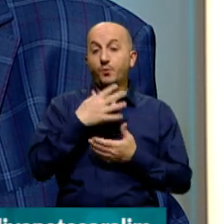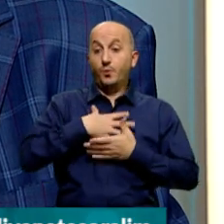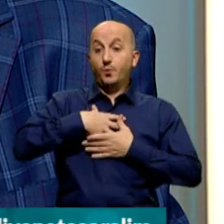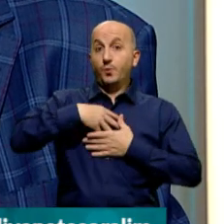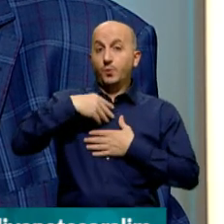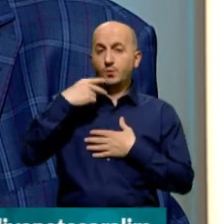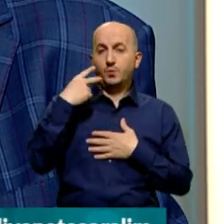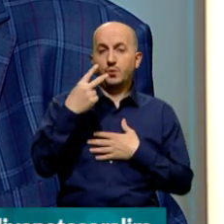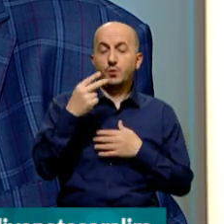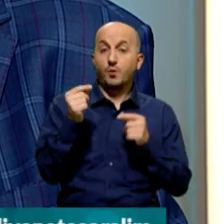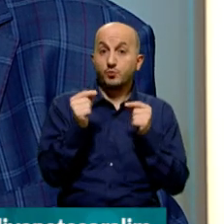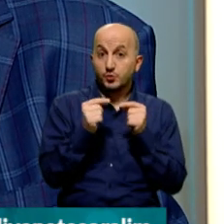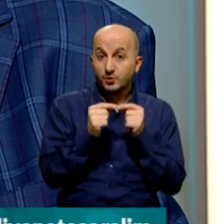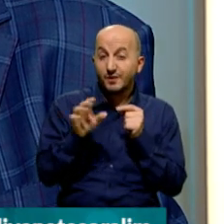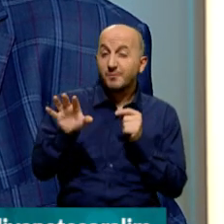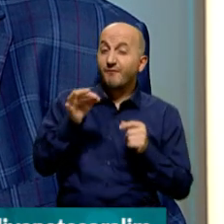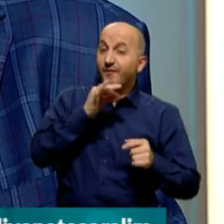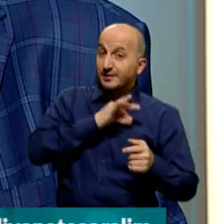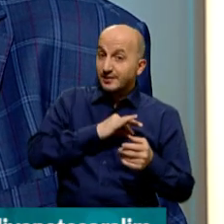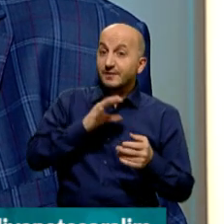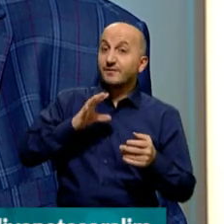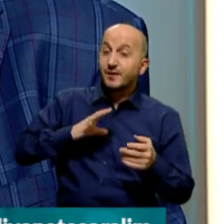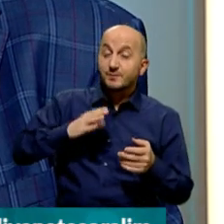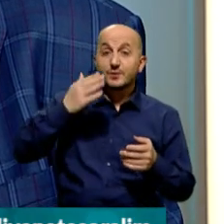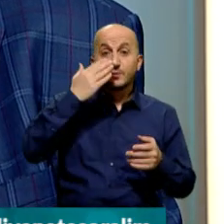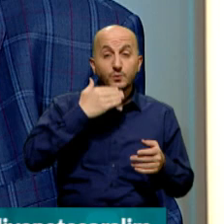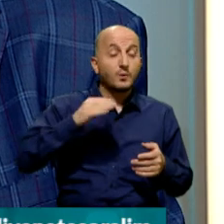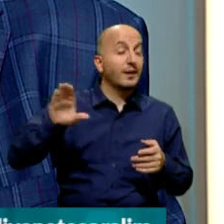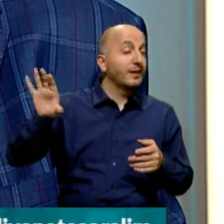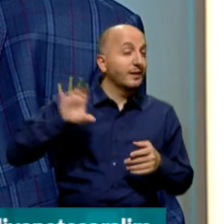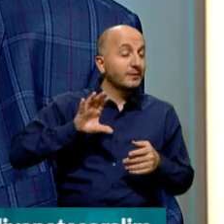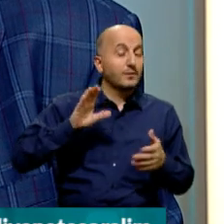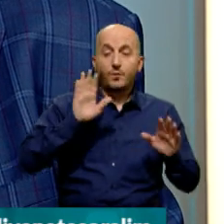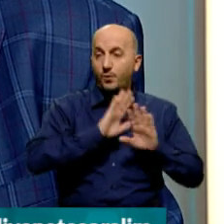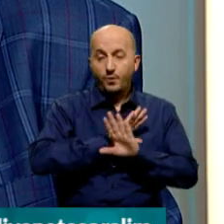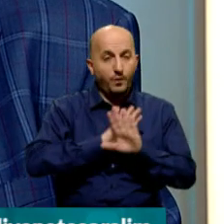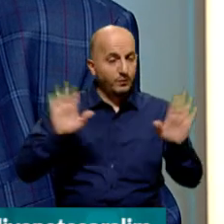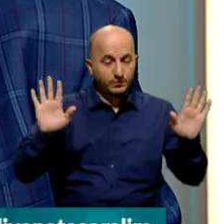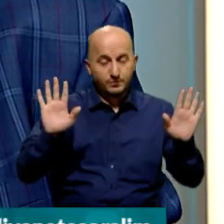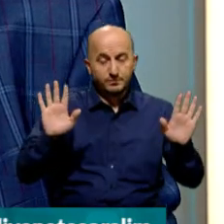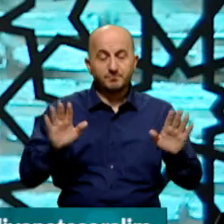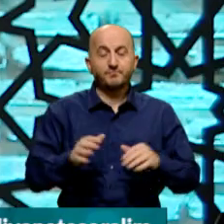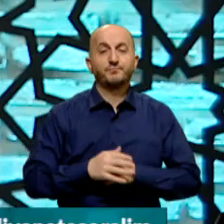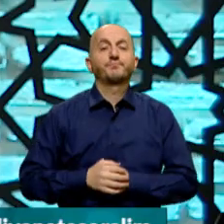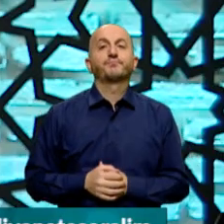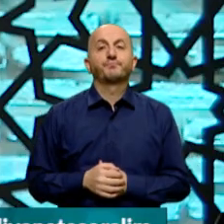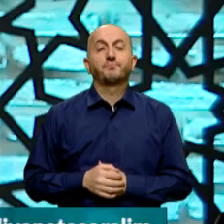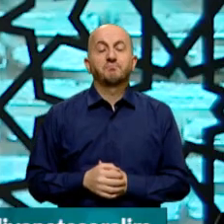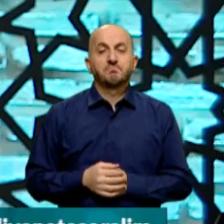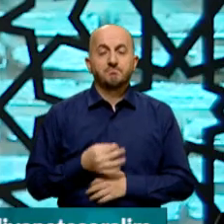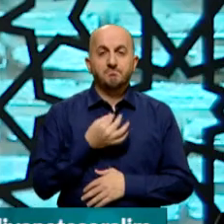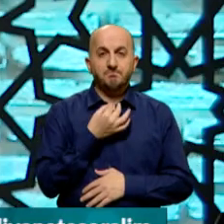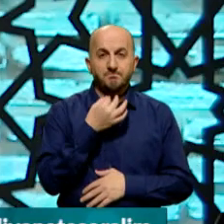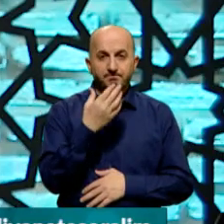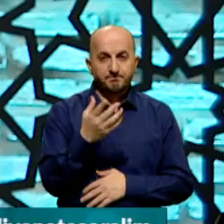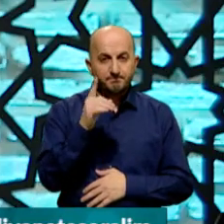yapıya burçların bir etkisi var mıdır, yok mudur? Hayır, yoktur. Eyvallah. Hiçbir etkisi yoktur. Peki. Teşekkür ederiz